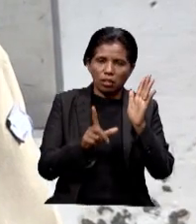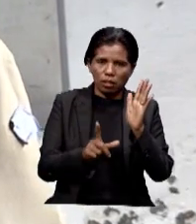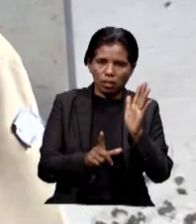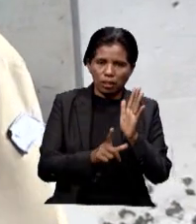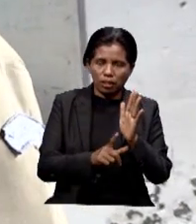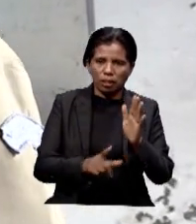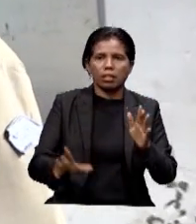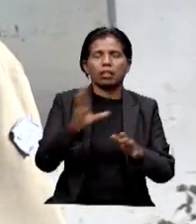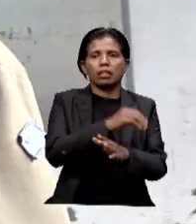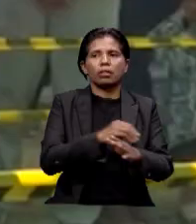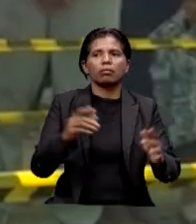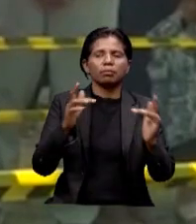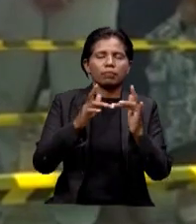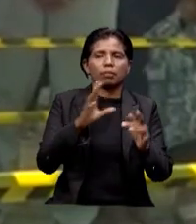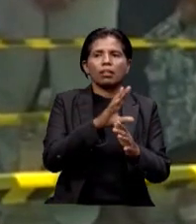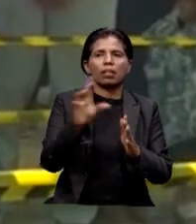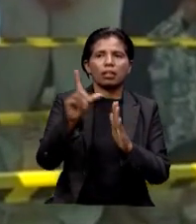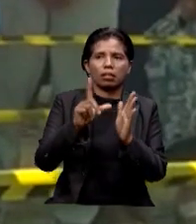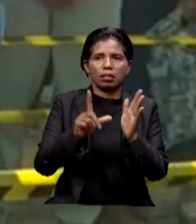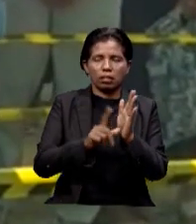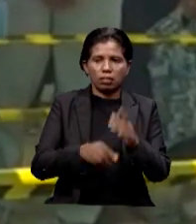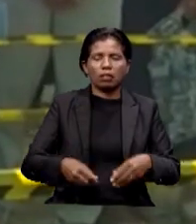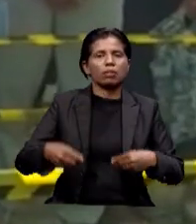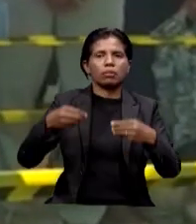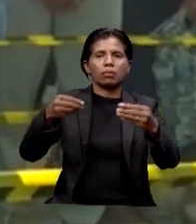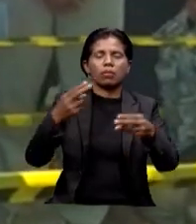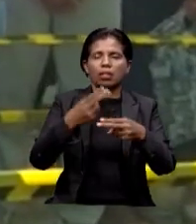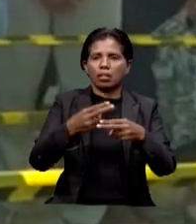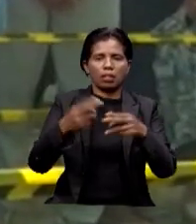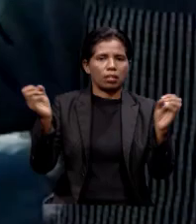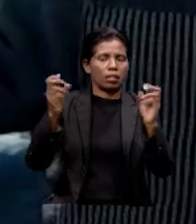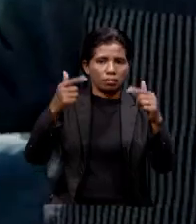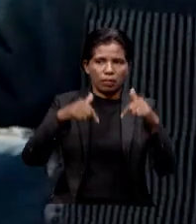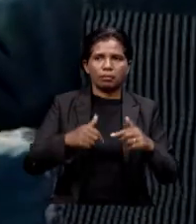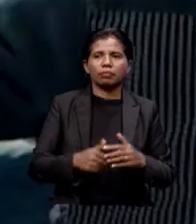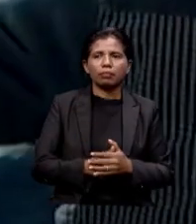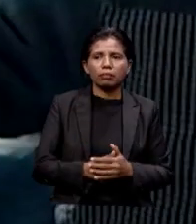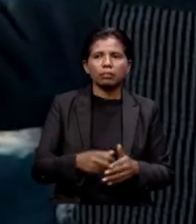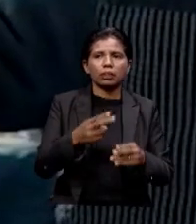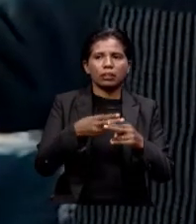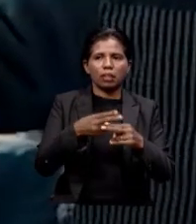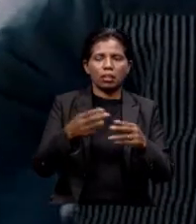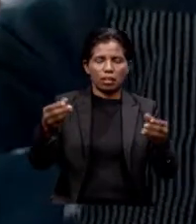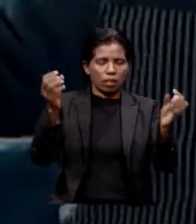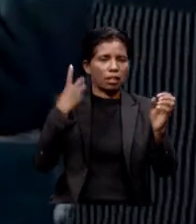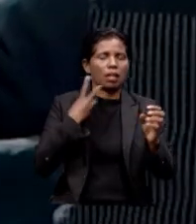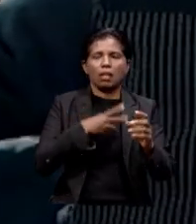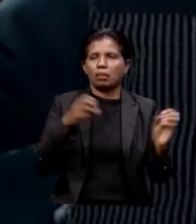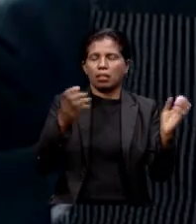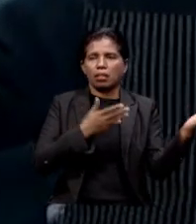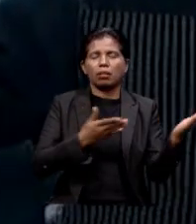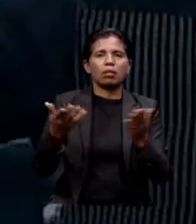ne sir simu, mai be lista manual nebe mak halo reklama sauni naran lamai. Ida, ida nebe mak naran ami hatama, bai ha